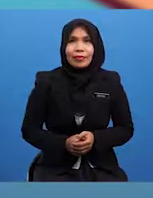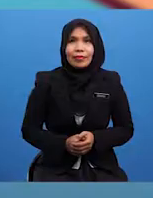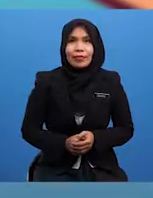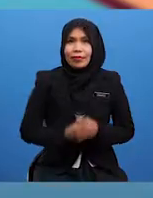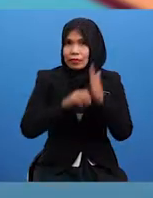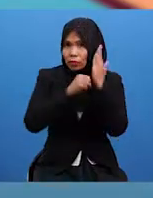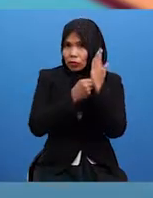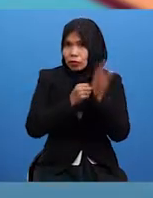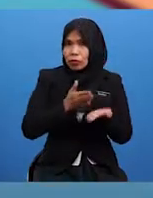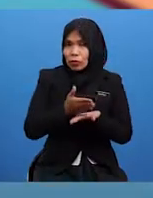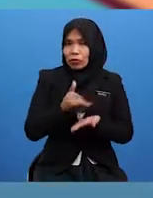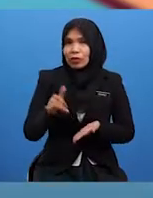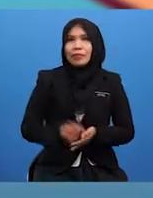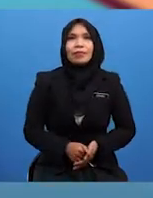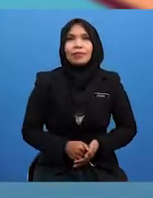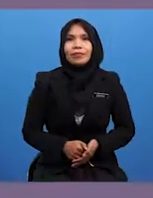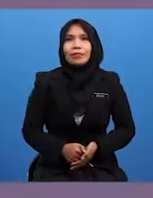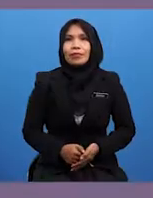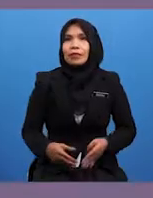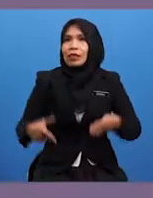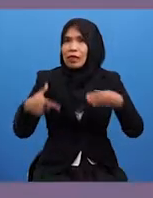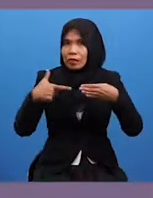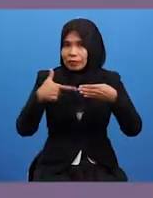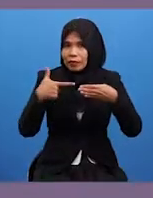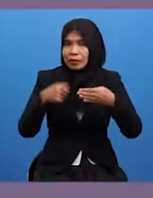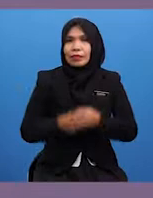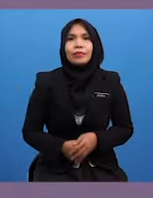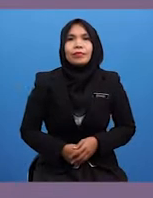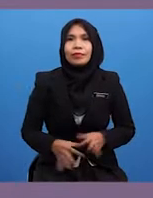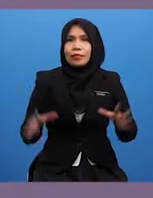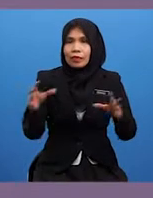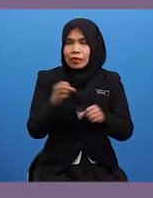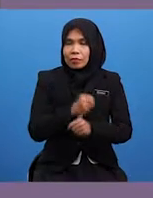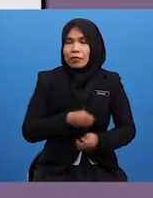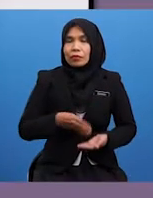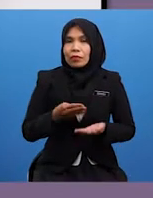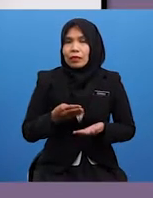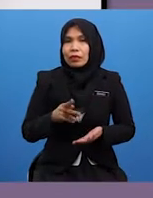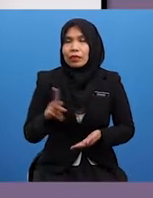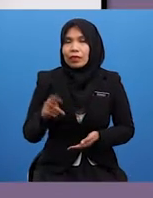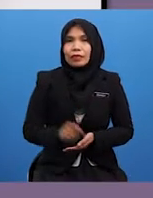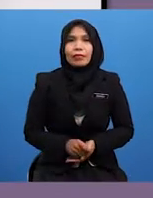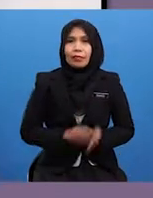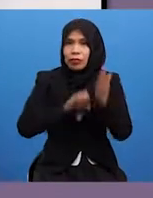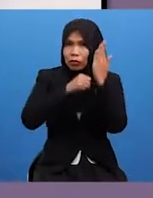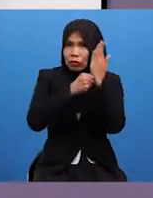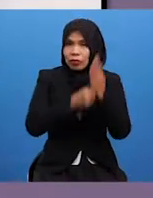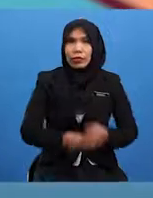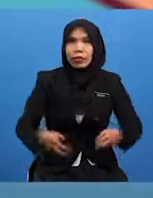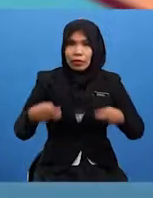Sumber seterusnya adalah bateri. Bateri dapat membekalkan sumber elektrik kepada telefon bimbit kita.